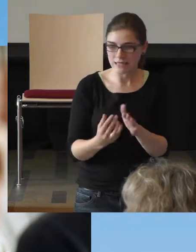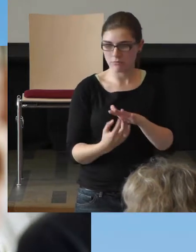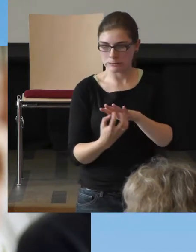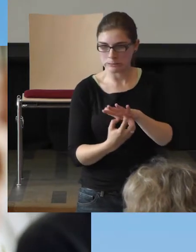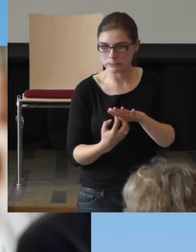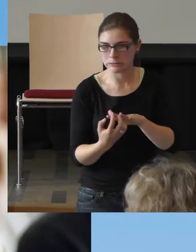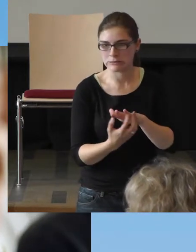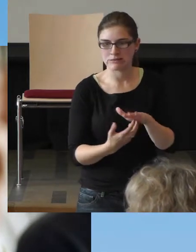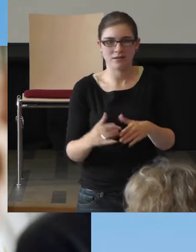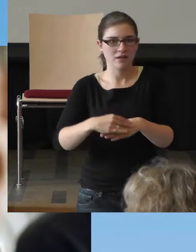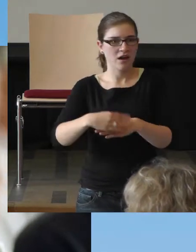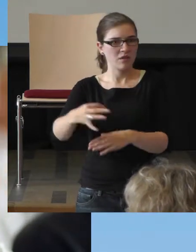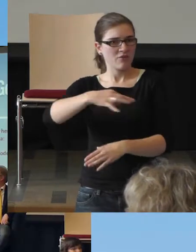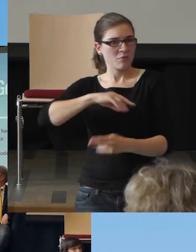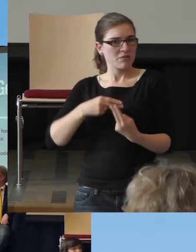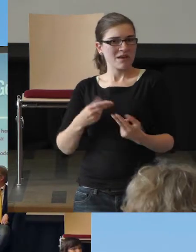was soll ich da machen?